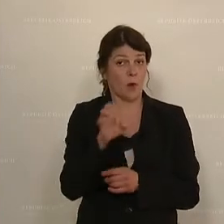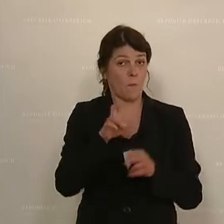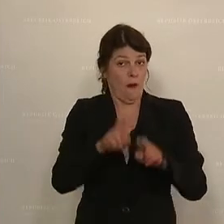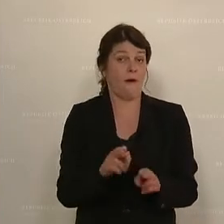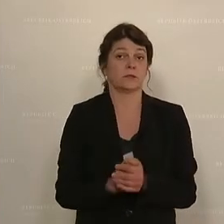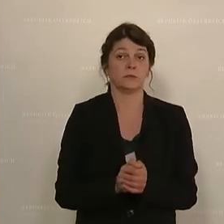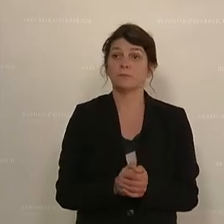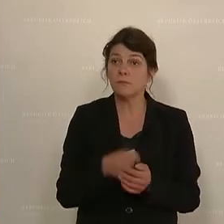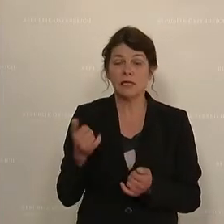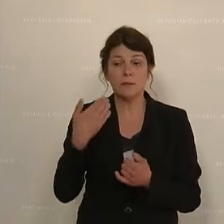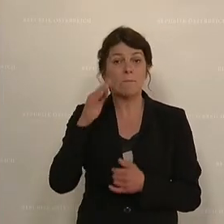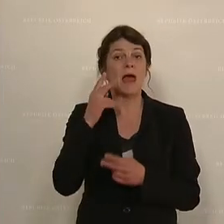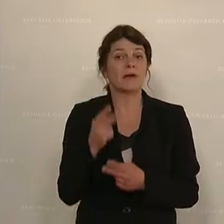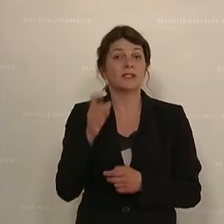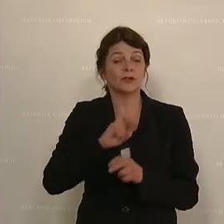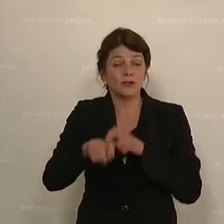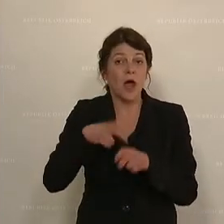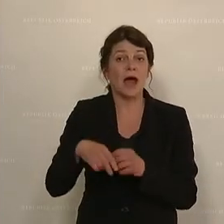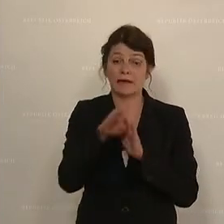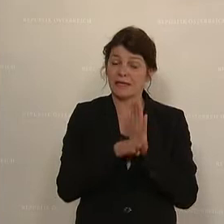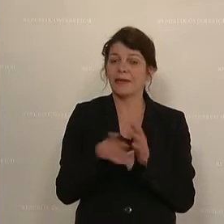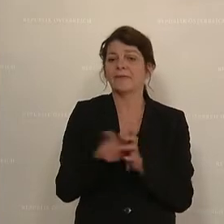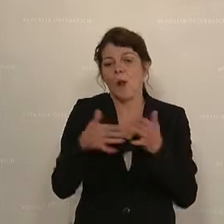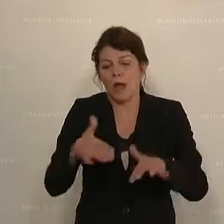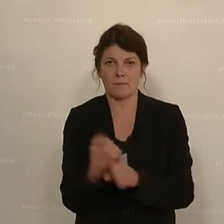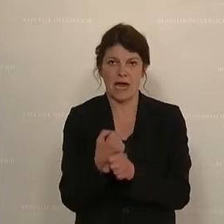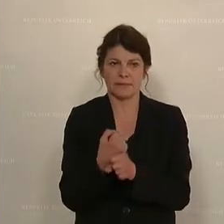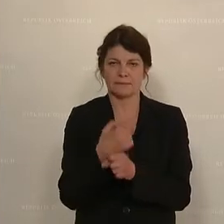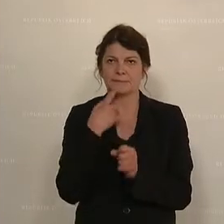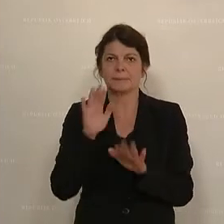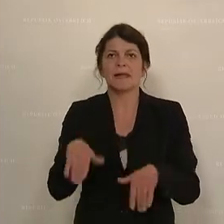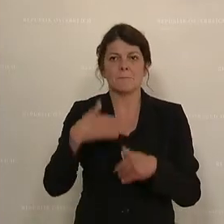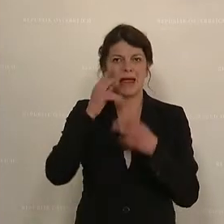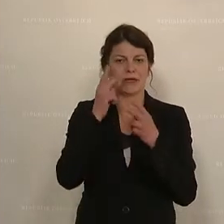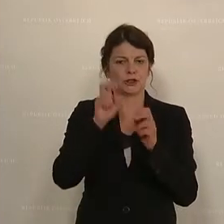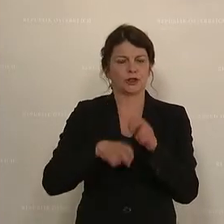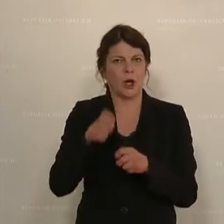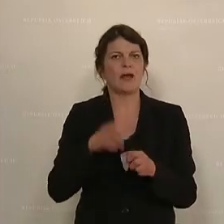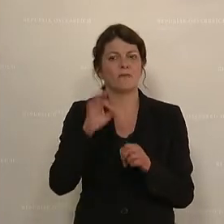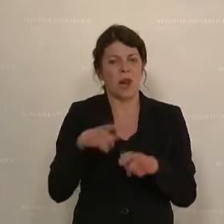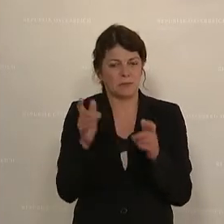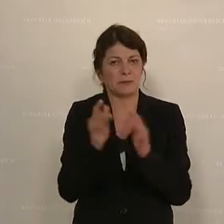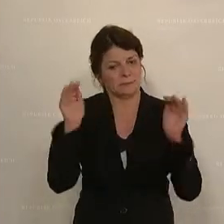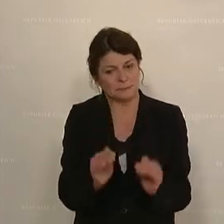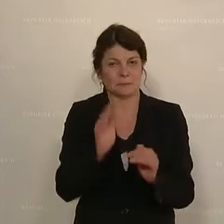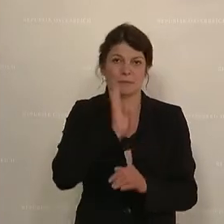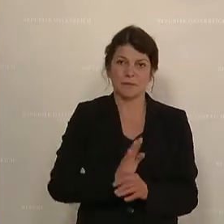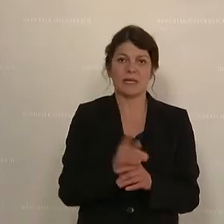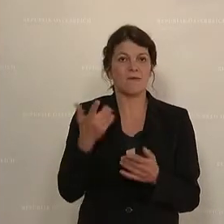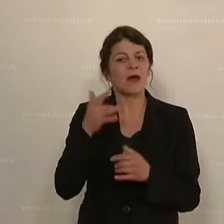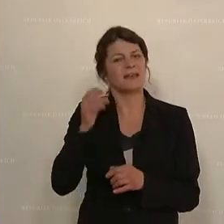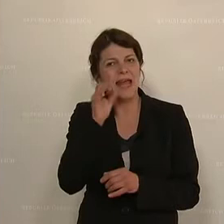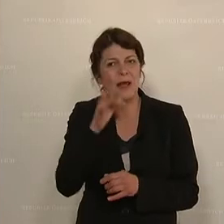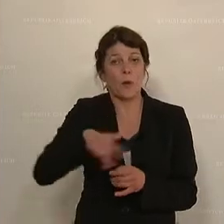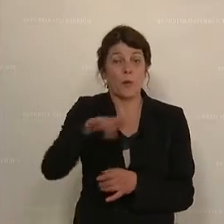der Europarat die Mehrwertsteuerrichtlinie auch gelockert hat und sagt, setzt die Mehrwertsteuer herab für Lebensmittel des täglichen